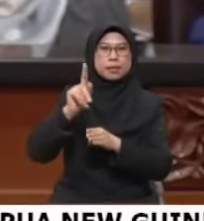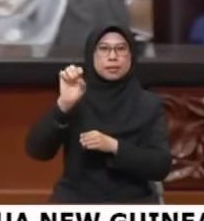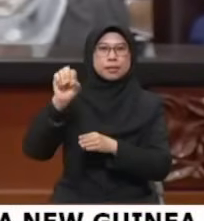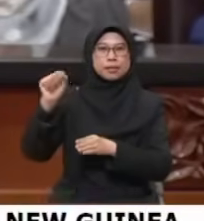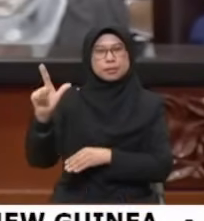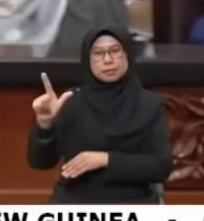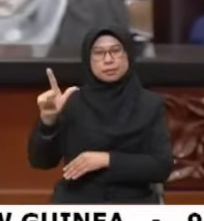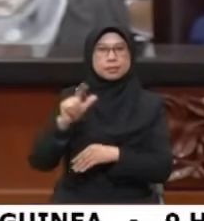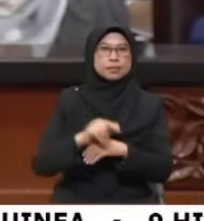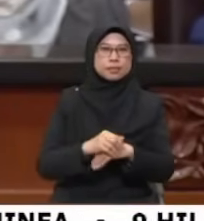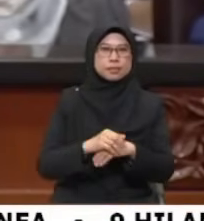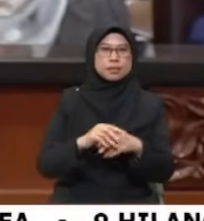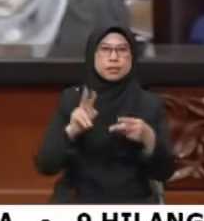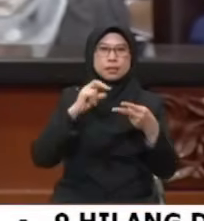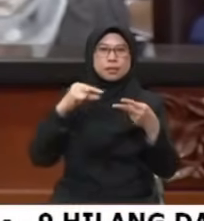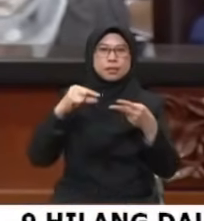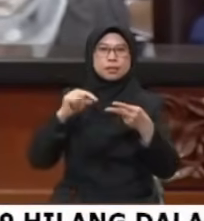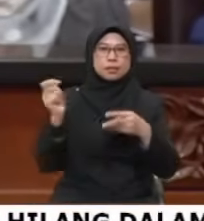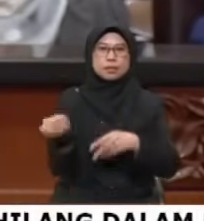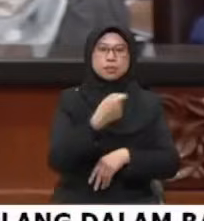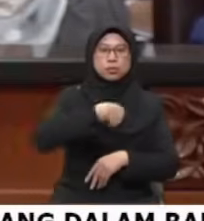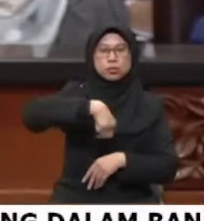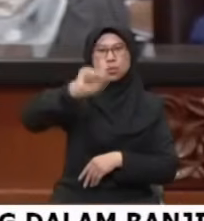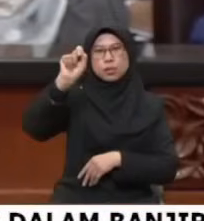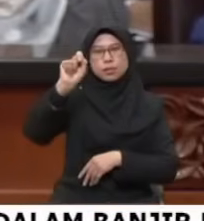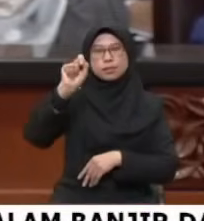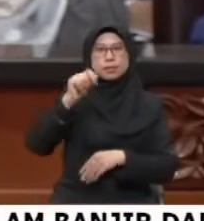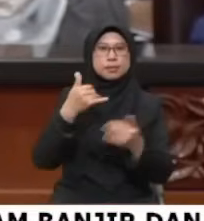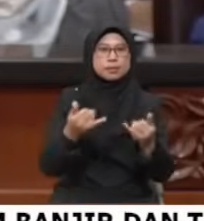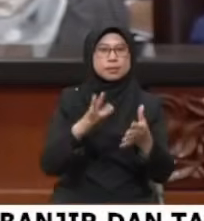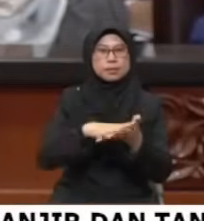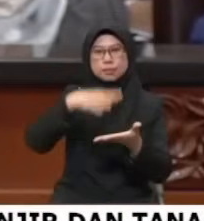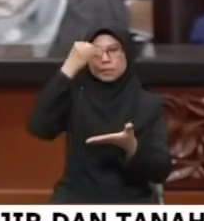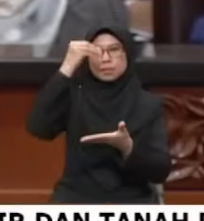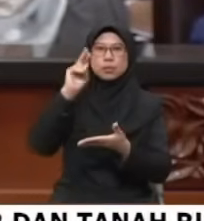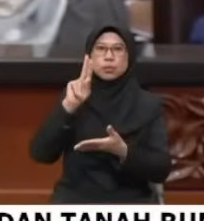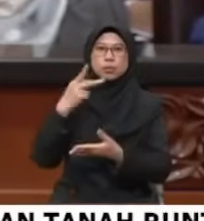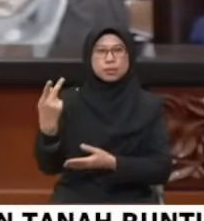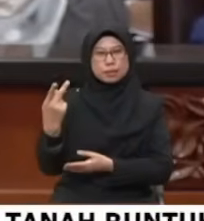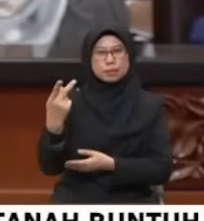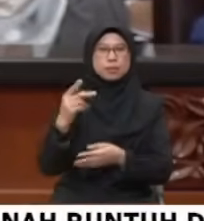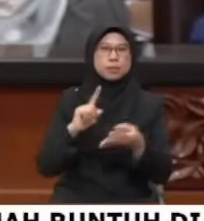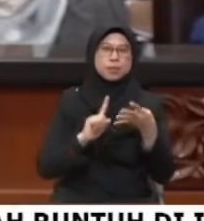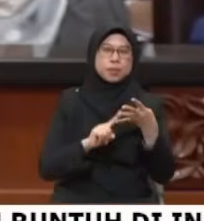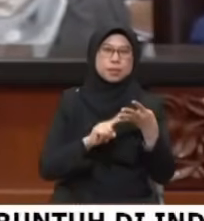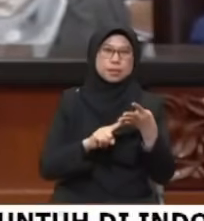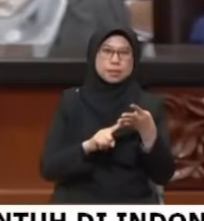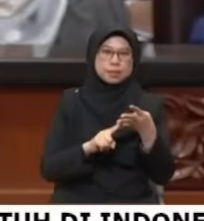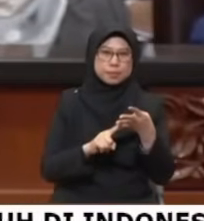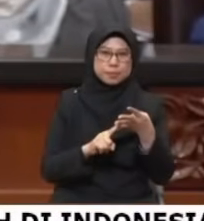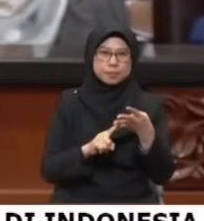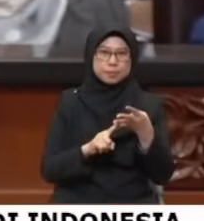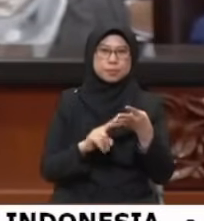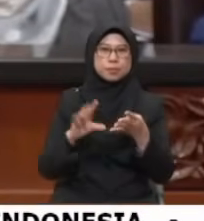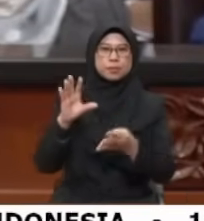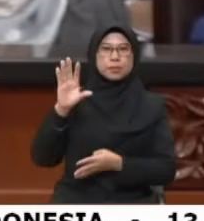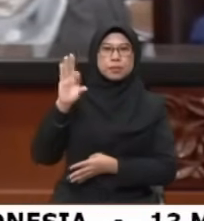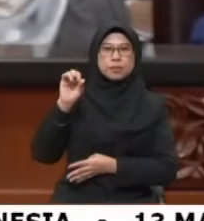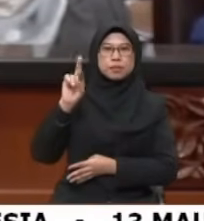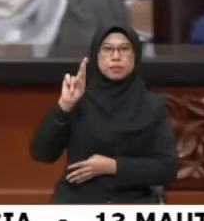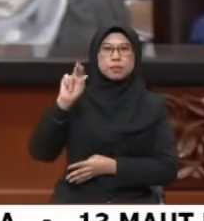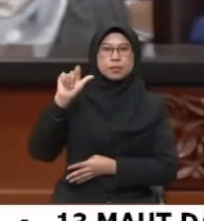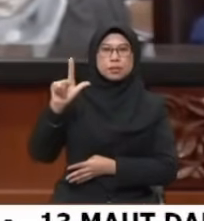nombor tiginu squash beliau sedang mengikuti pengajian di United Kingdom nombor EMP Fel Glen